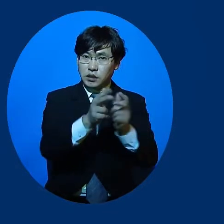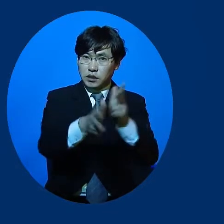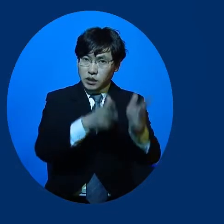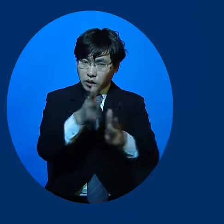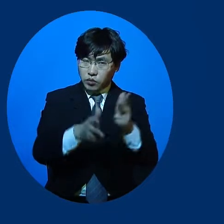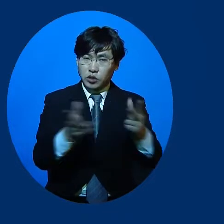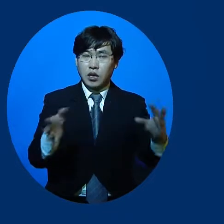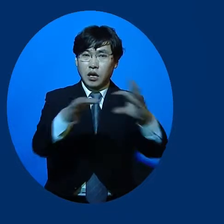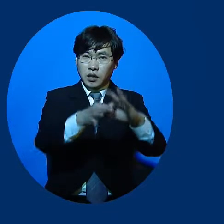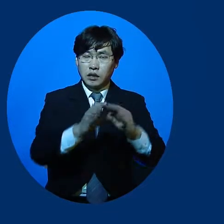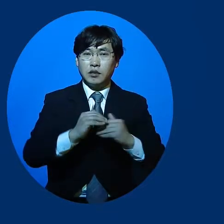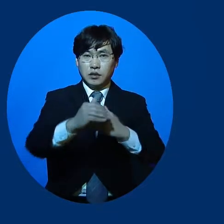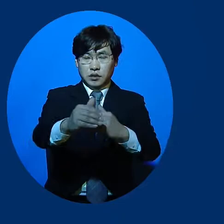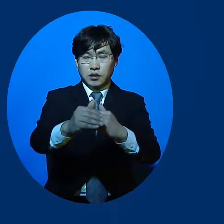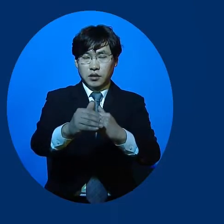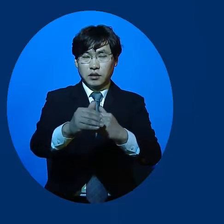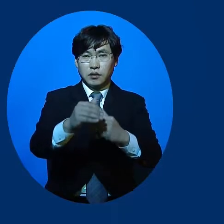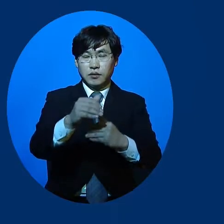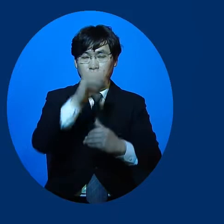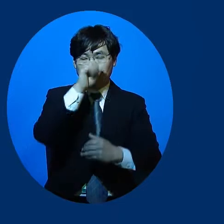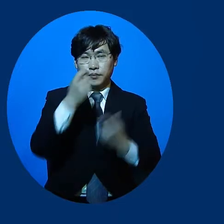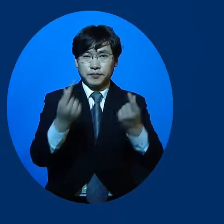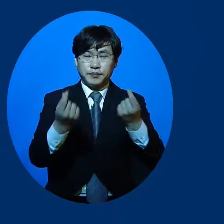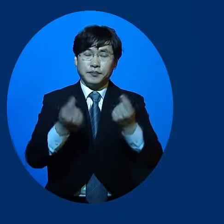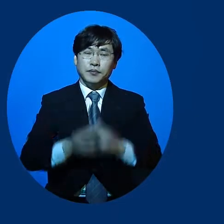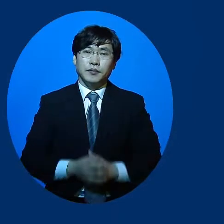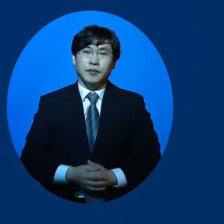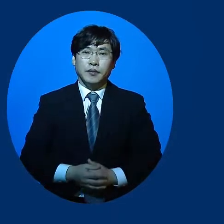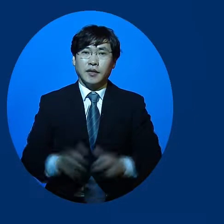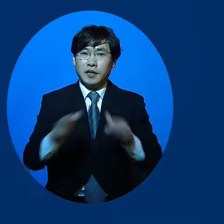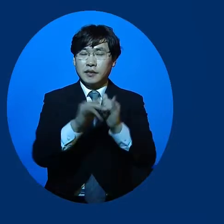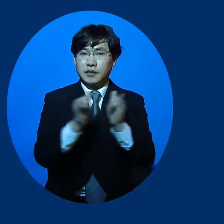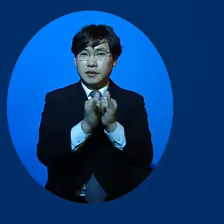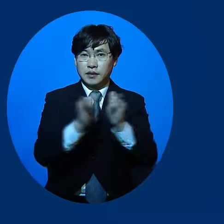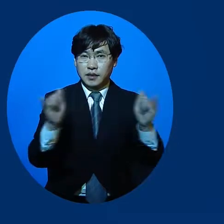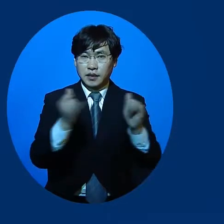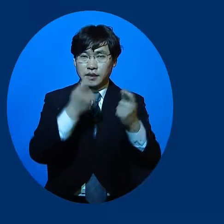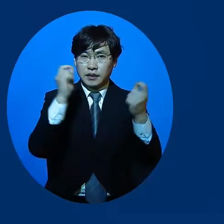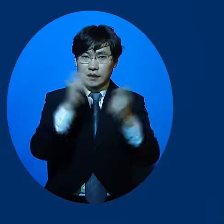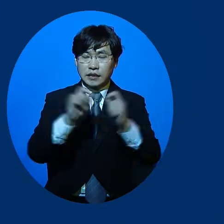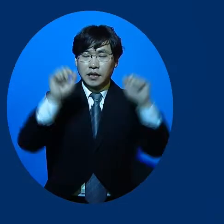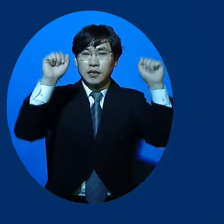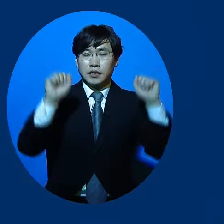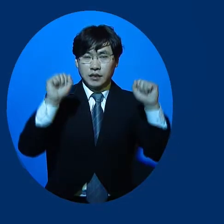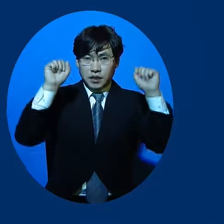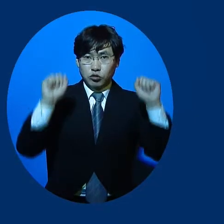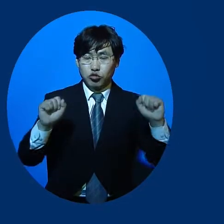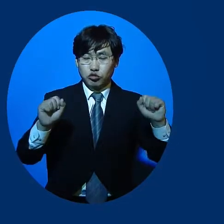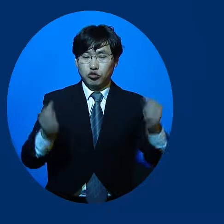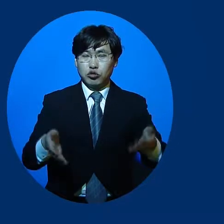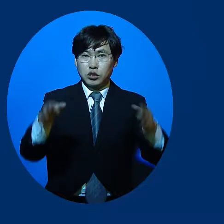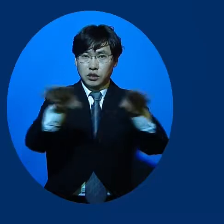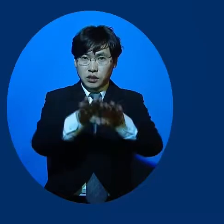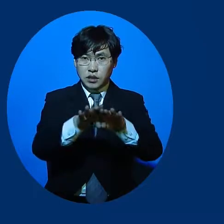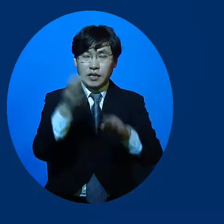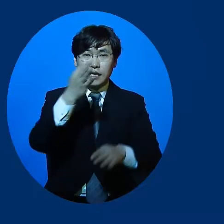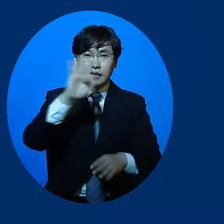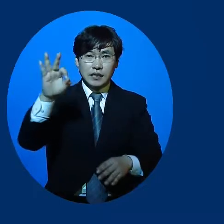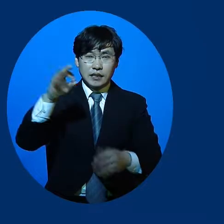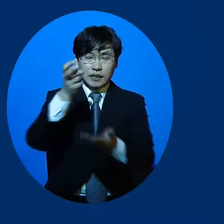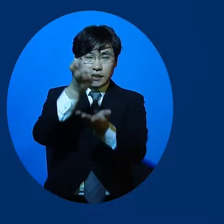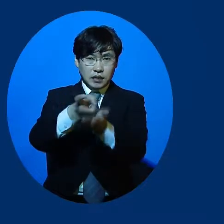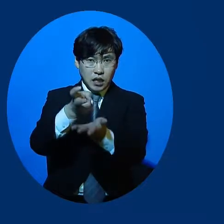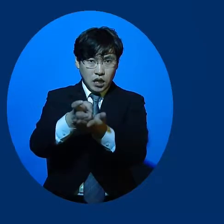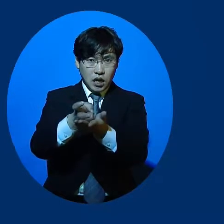좋은 해결책이 될 수 있을 것입니다. 그리고 장애인 친화 체육시설은 인증제 및